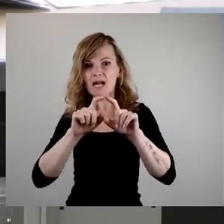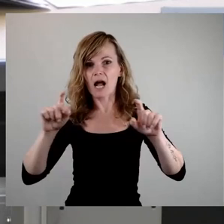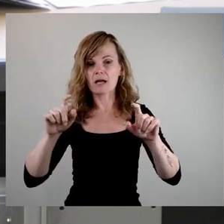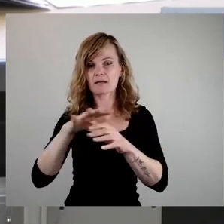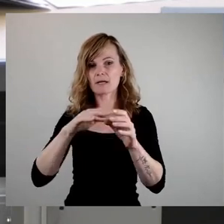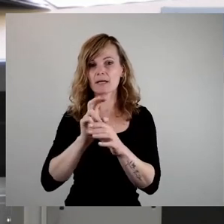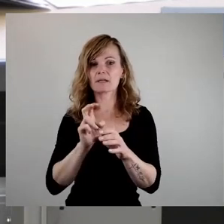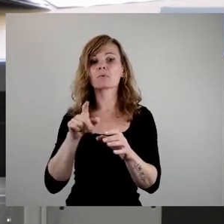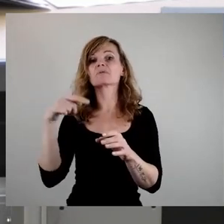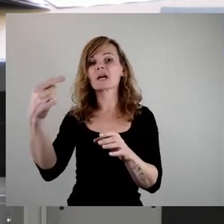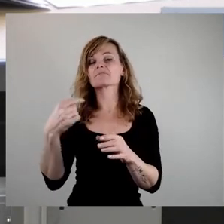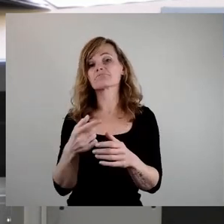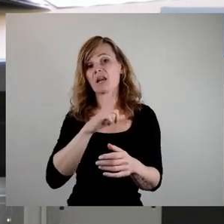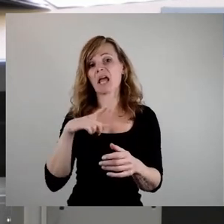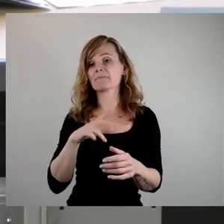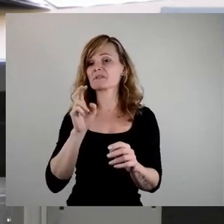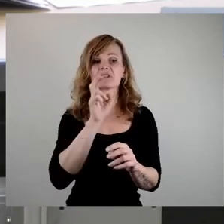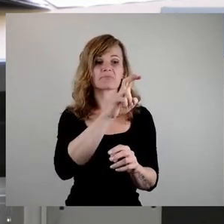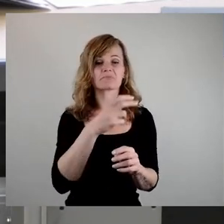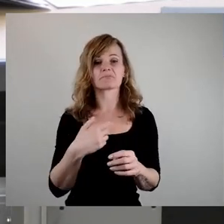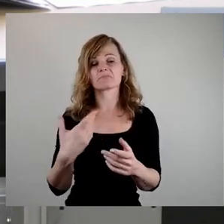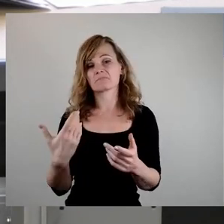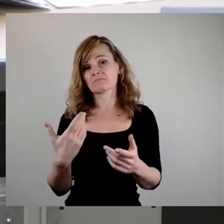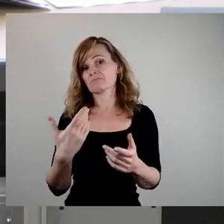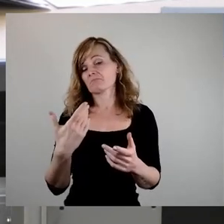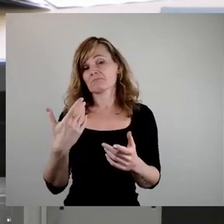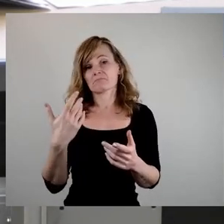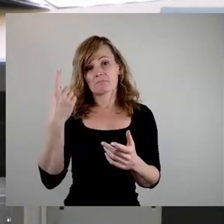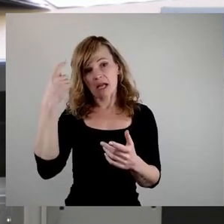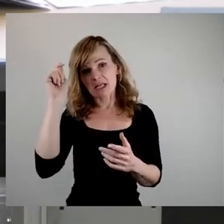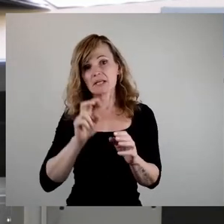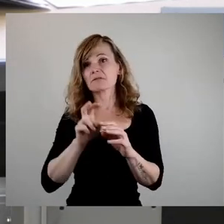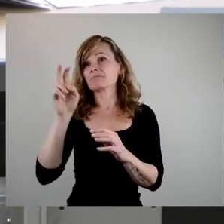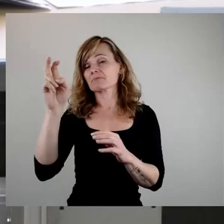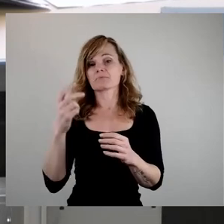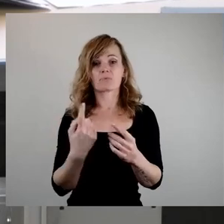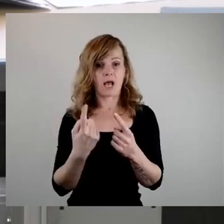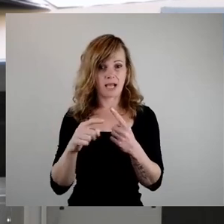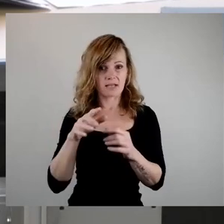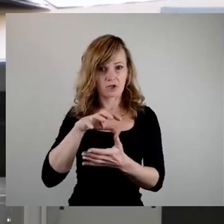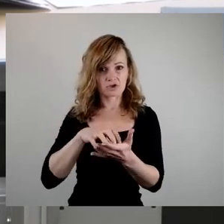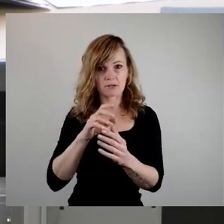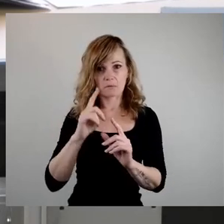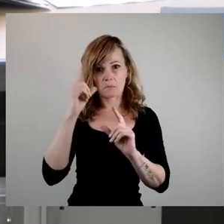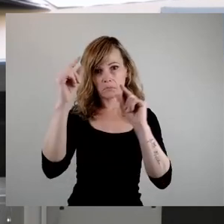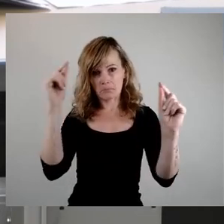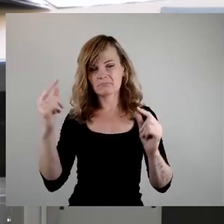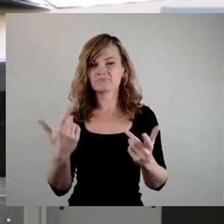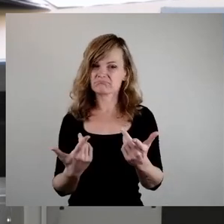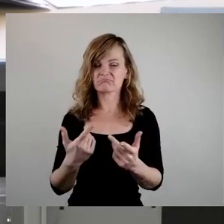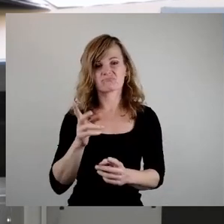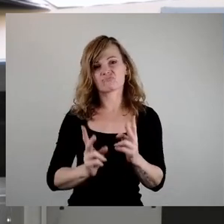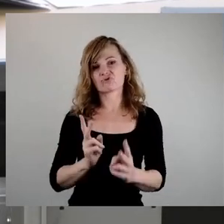Berlin oder in andere Städte, letzten Endes dann abwandern. Das ist ein Verlust dann, weil letzten Endes ja auch dann die Vereine erstmal hier sich wirklich gekümmert haben,